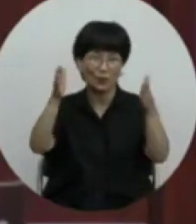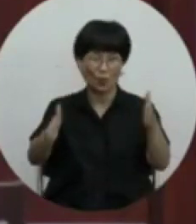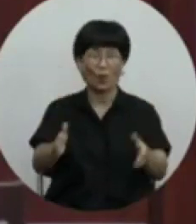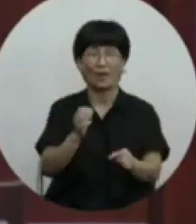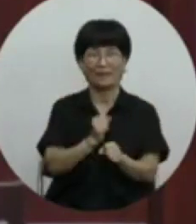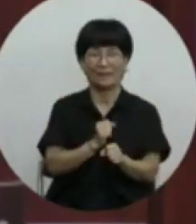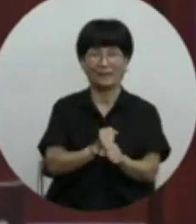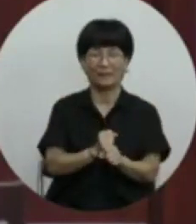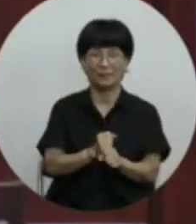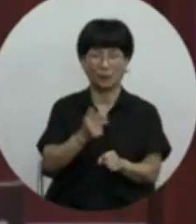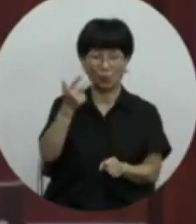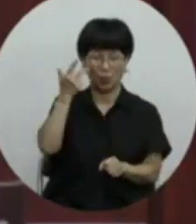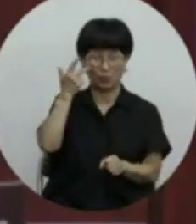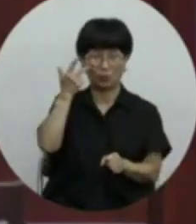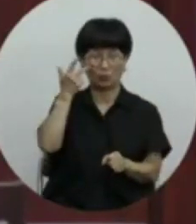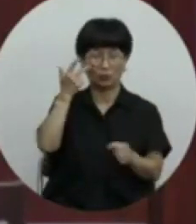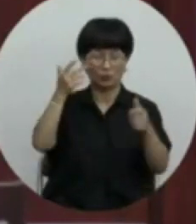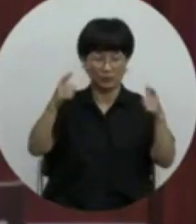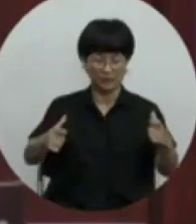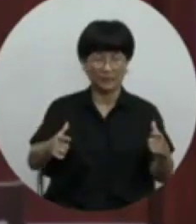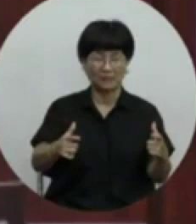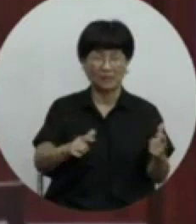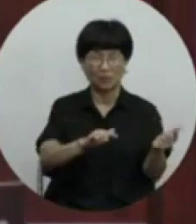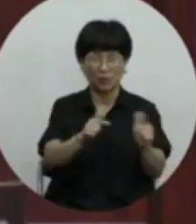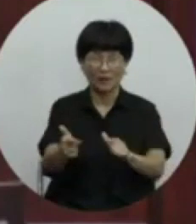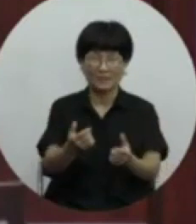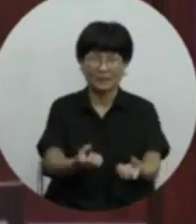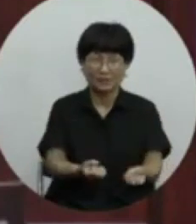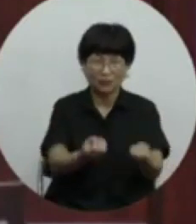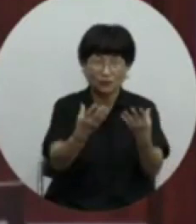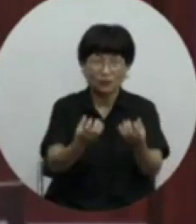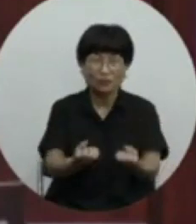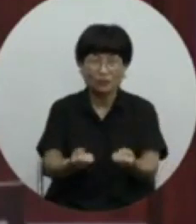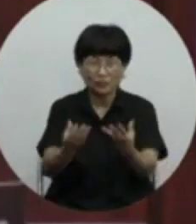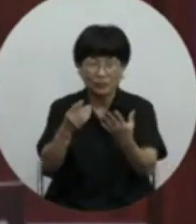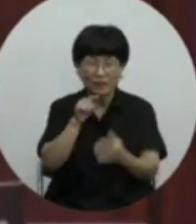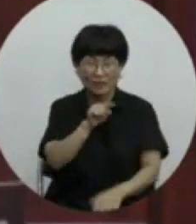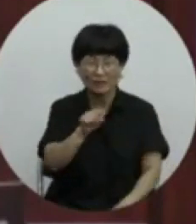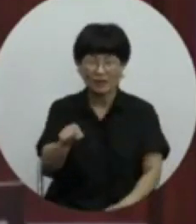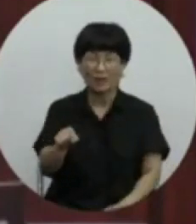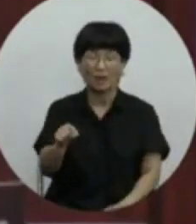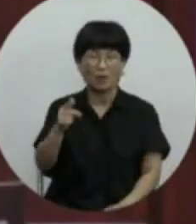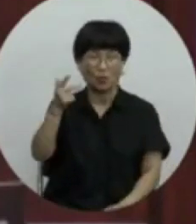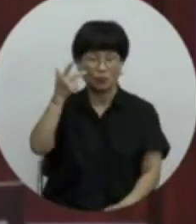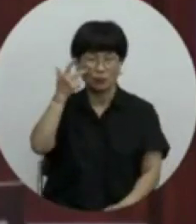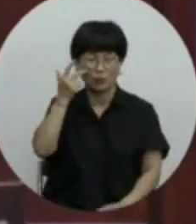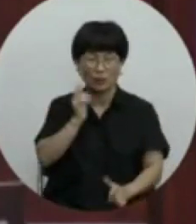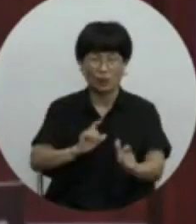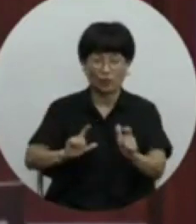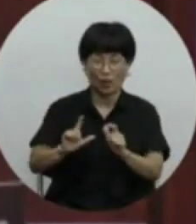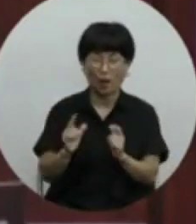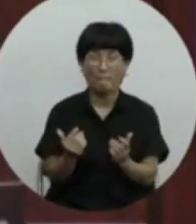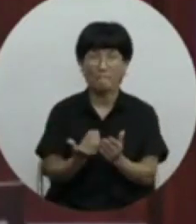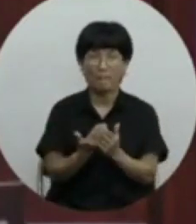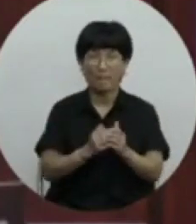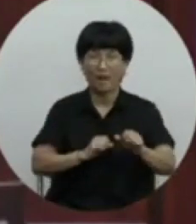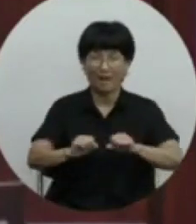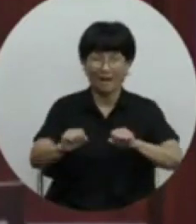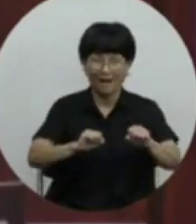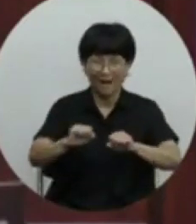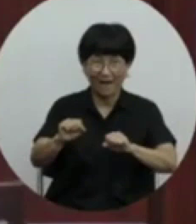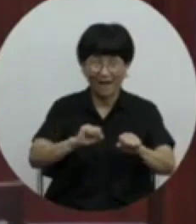개최됩니다. 여주시의 다양한 행사와 축제들이 여주를 더 역동적으로 활력을